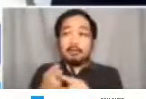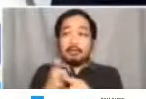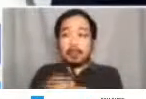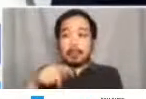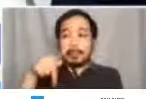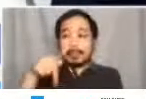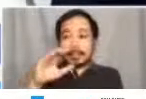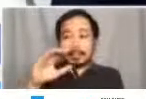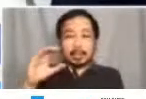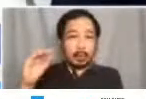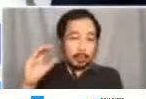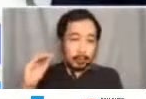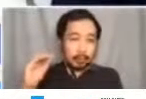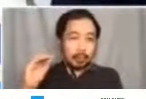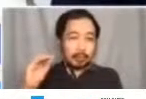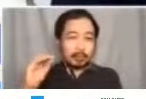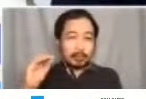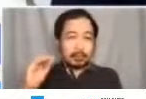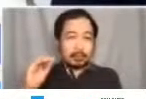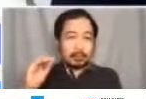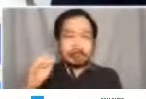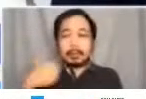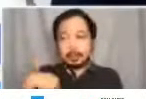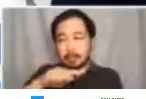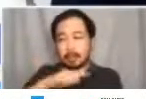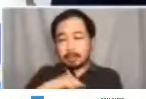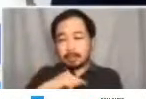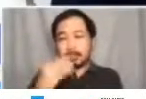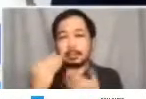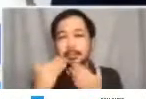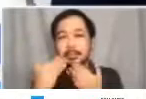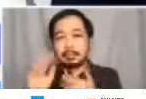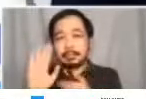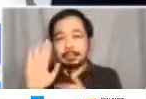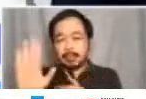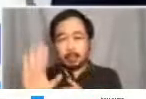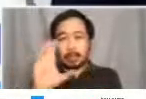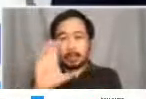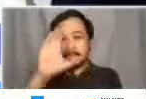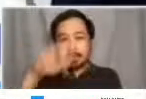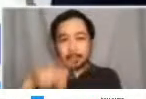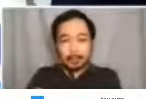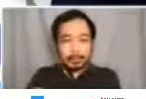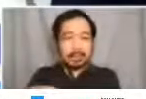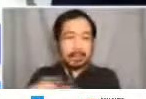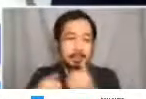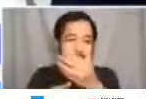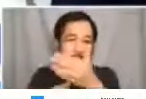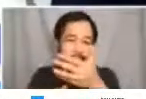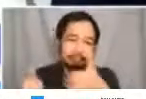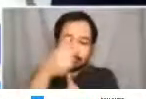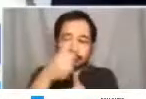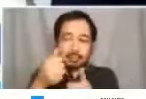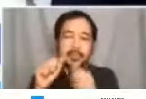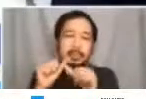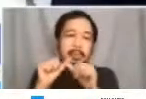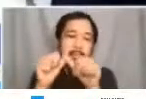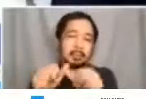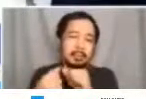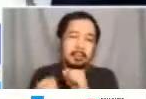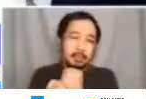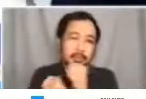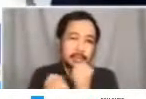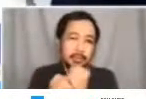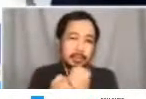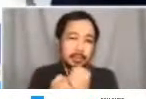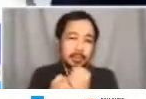lokal ng Bayambang dito sa lalawigan ng Pangasinan. Dito maaaring iproseso ng isang individual ang kanyang mga kailangang